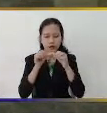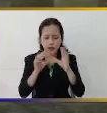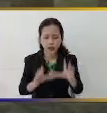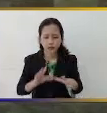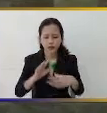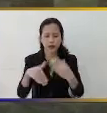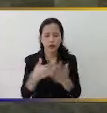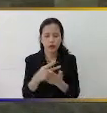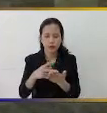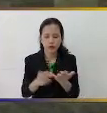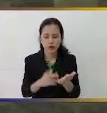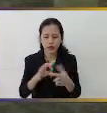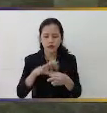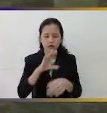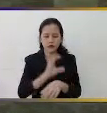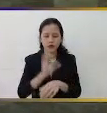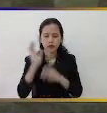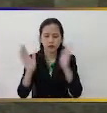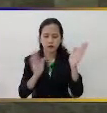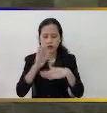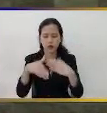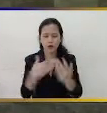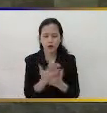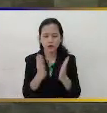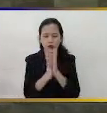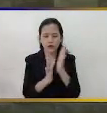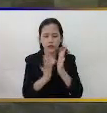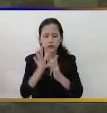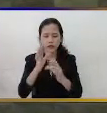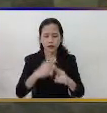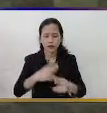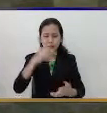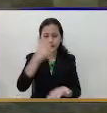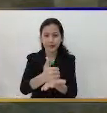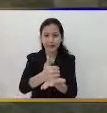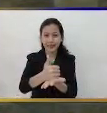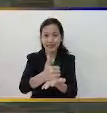namin. Ito po ang aming dalangin sa pangalan ni Jesus. Amen. Alright, everybody, get your...